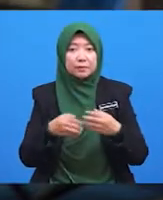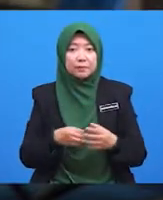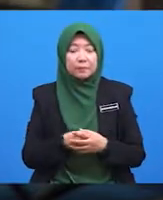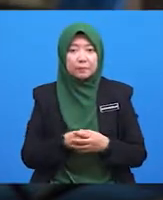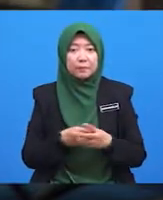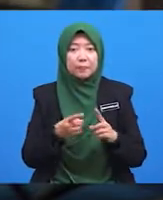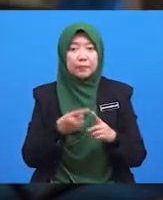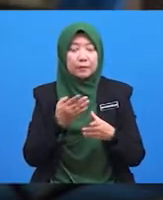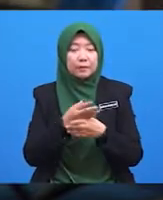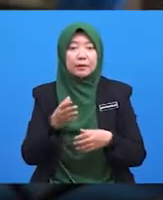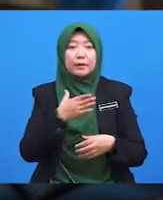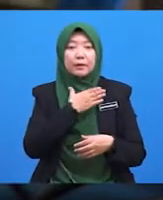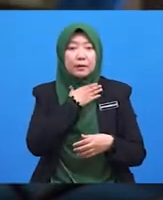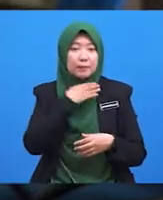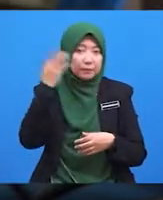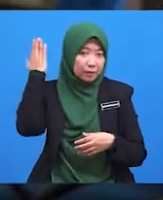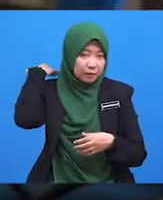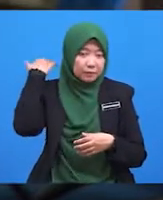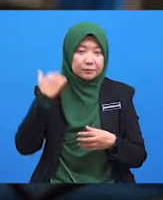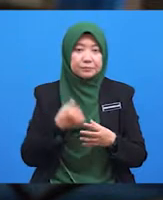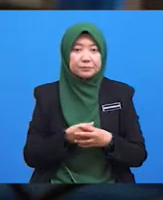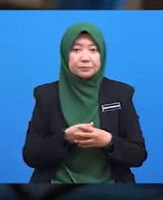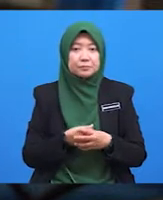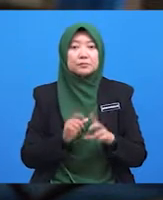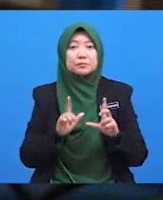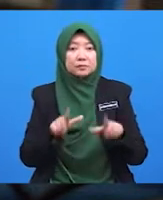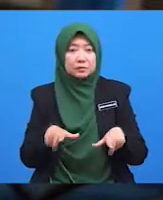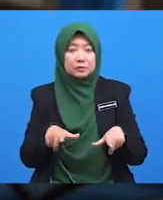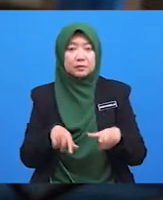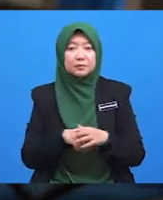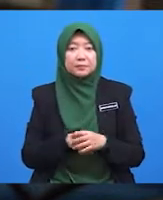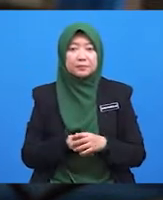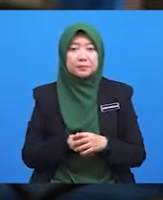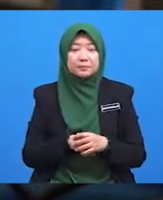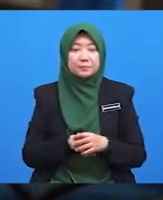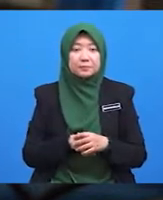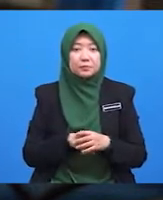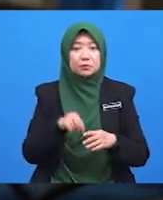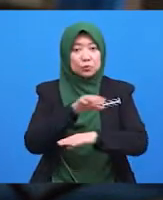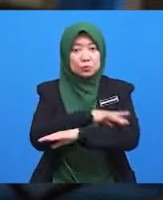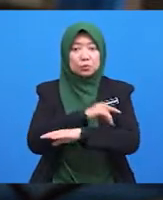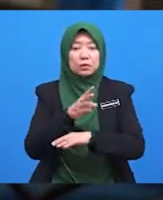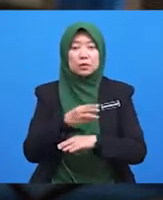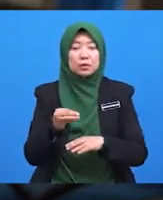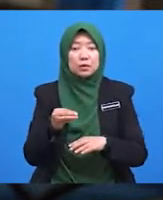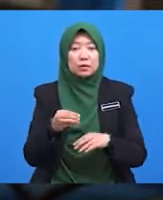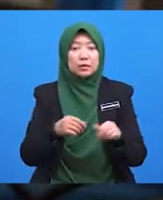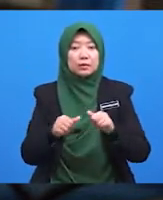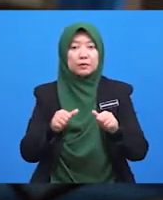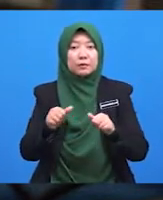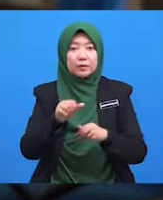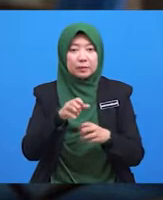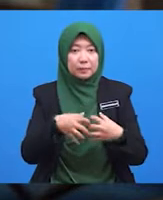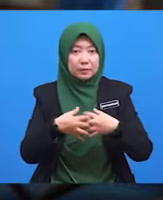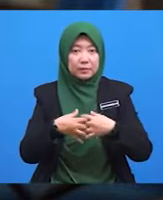Bagi bahagian leher belakang, letakkan ventus kepada kulit dan aktifkan